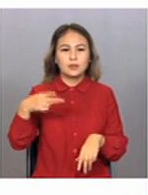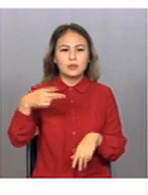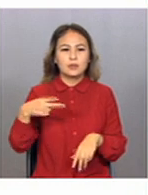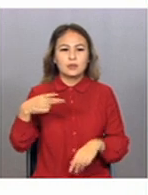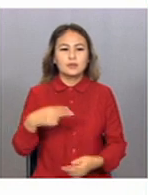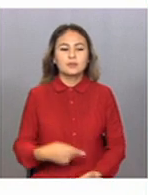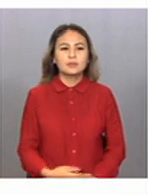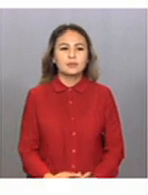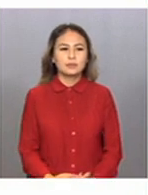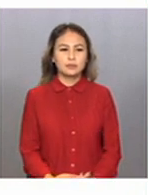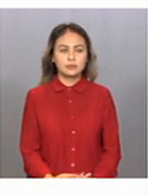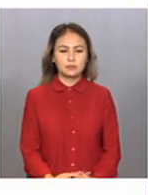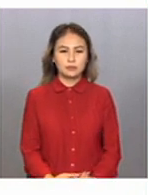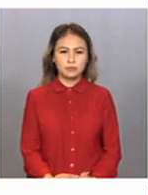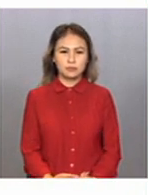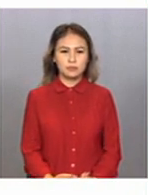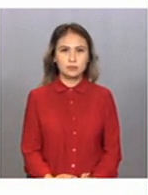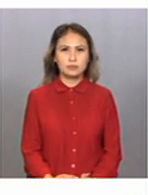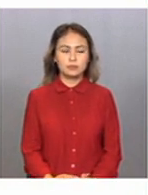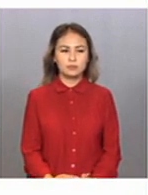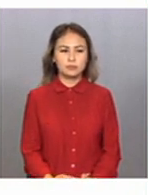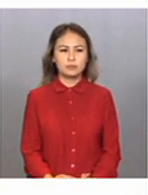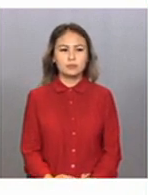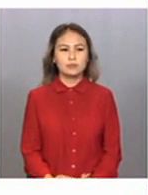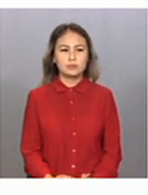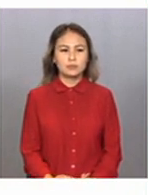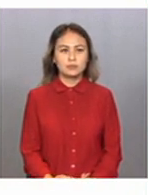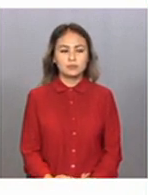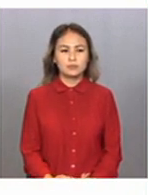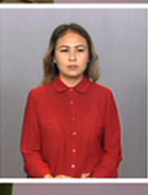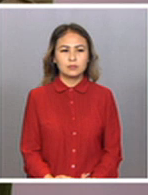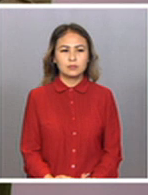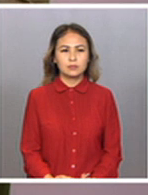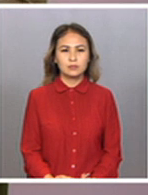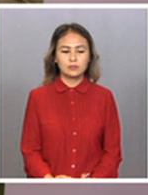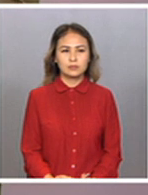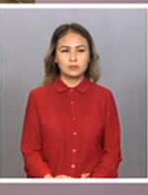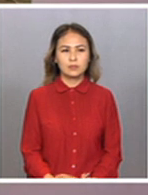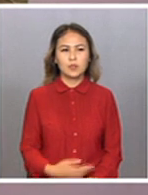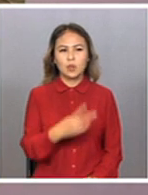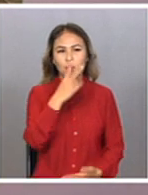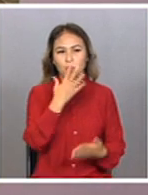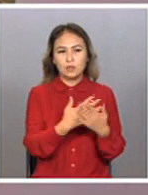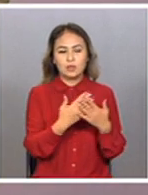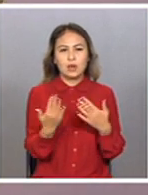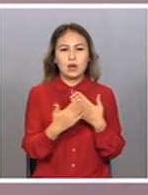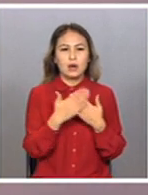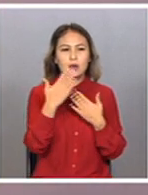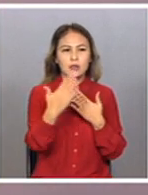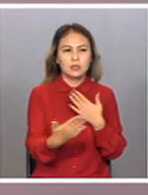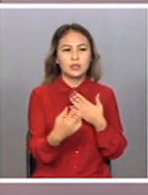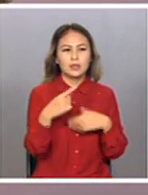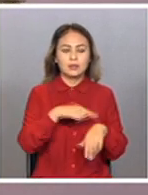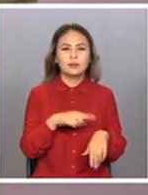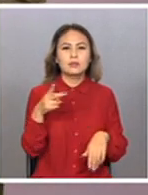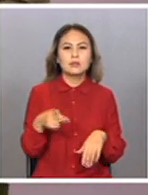мен 48-дің бөліндісі 2-ге тең. Ендеше экскаватор көрсетілген арақашықтықты 2